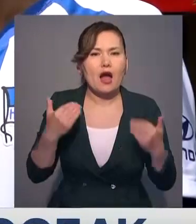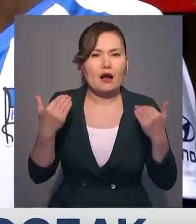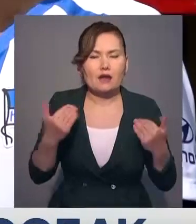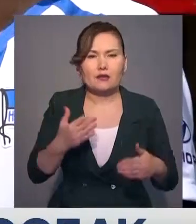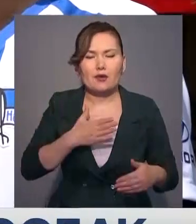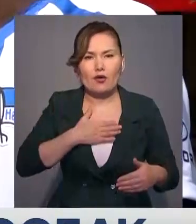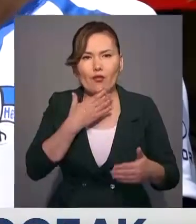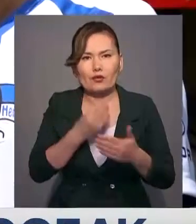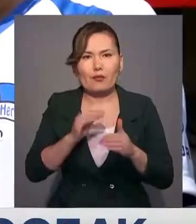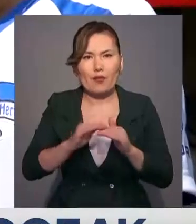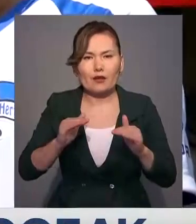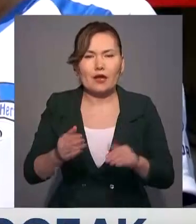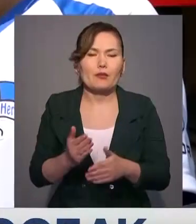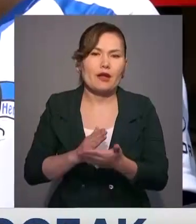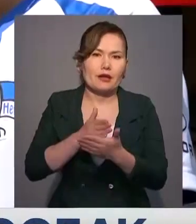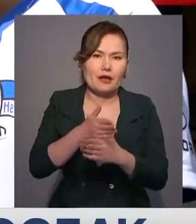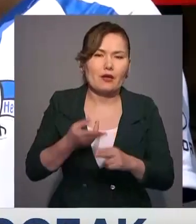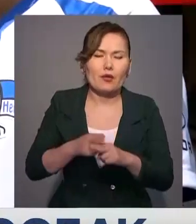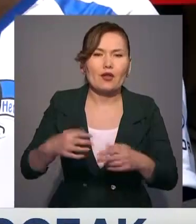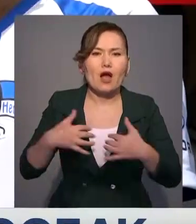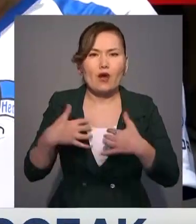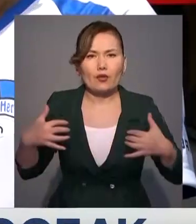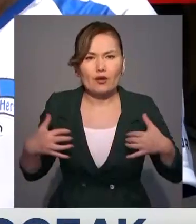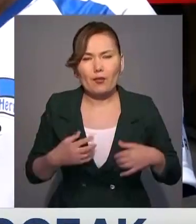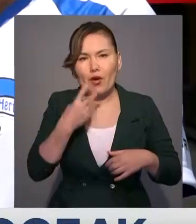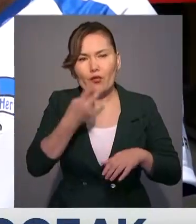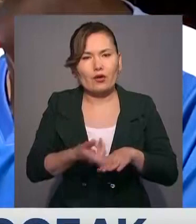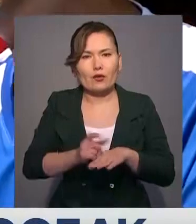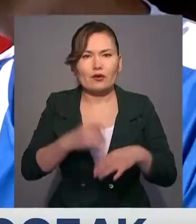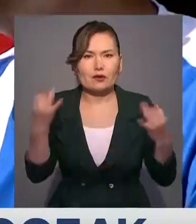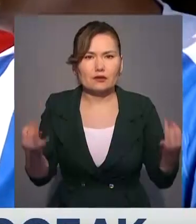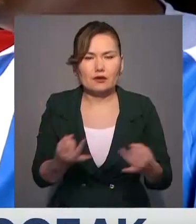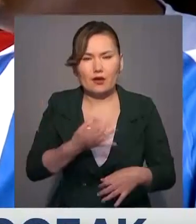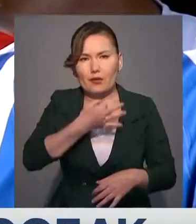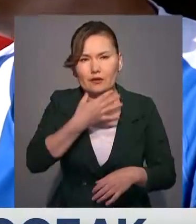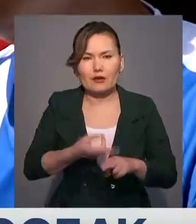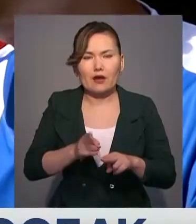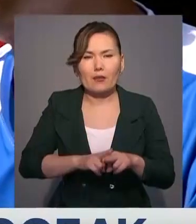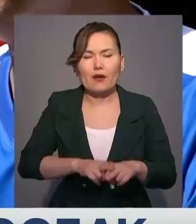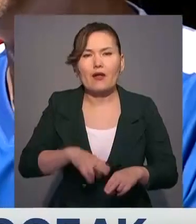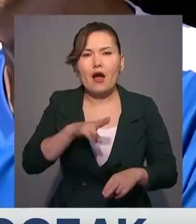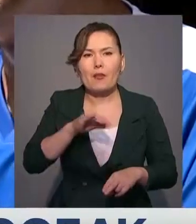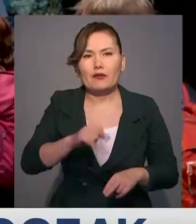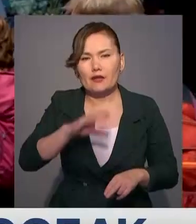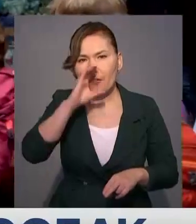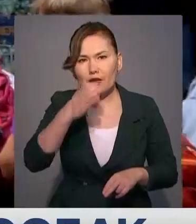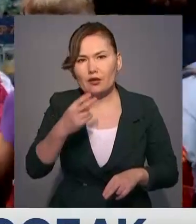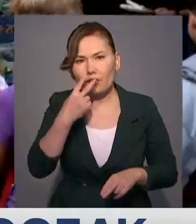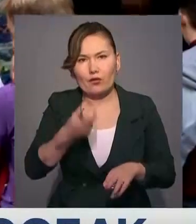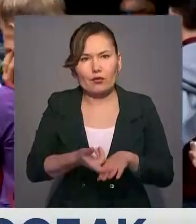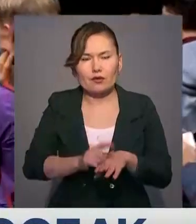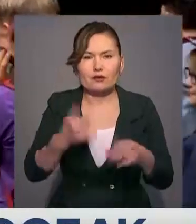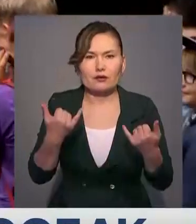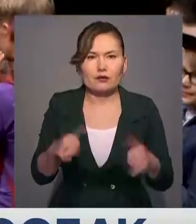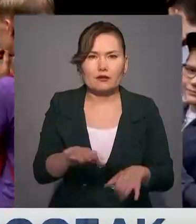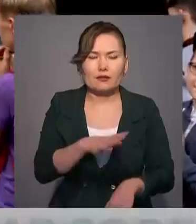ұнайды. Әйнек бөгет арқылы олардың қалай жүзетінін көруге болады. Бұған қоса панда мен пілдерге де тәнті